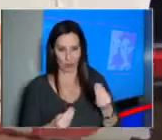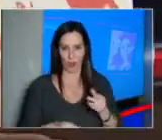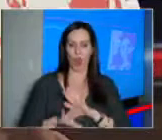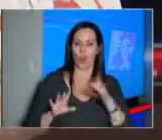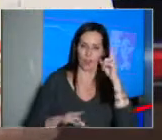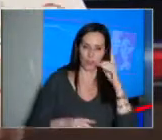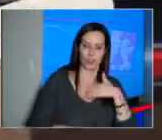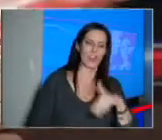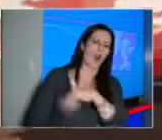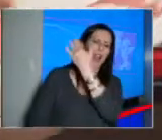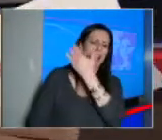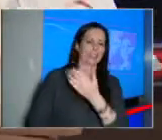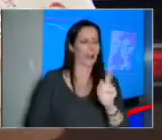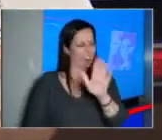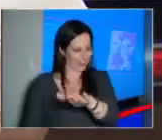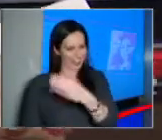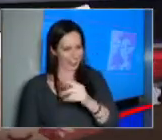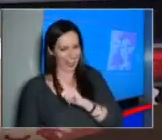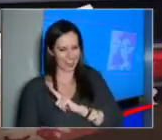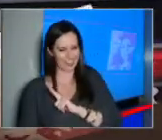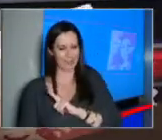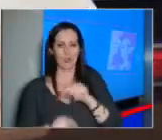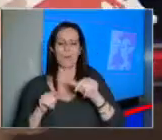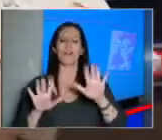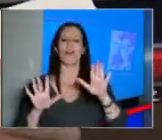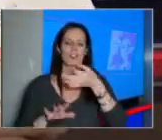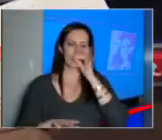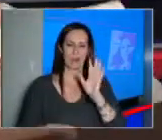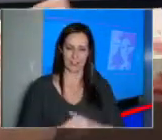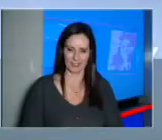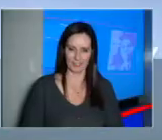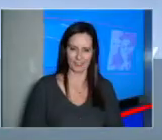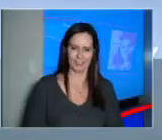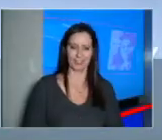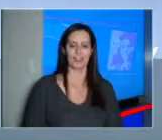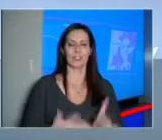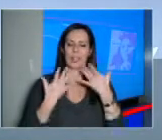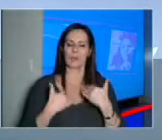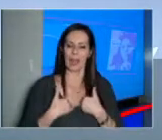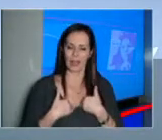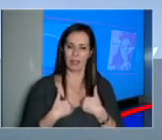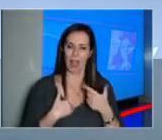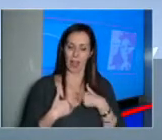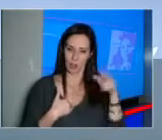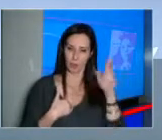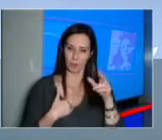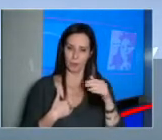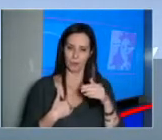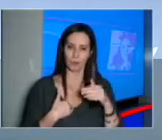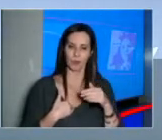אני חושבת שאני הולכת. לא, אז אל תלכי, חכי, כי מכאן זה רק יכול לעלות סתם. עכשיו בואי תסביר לי, תראי, אני קוראת,